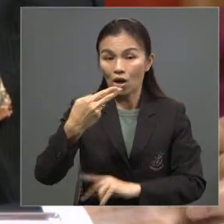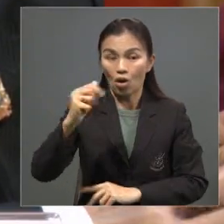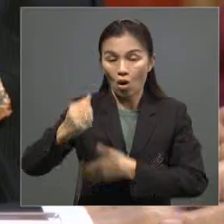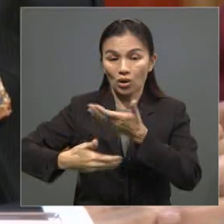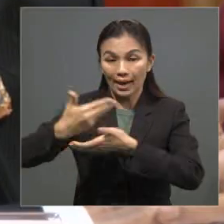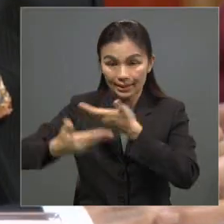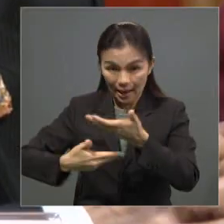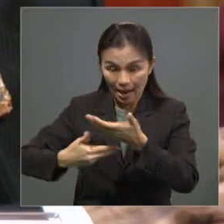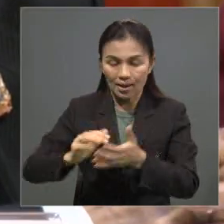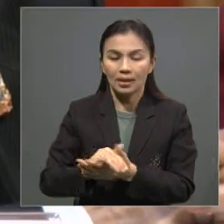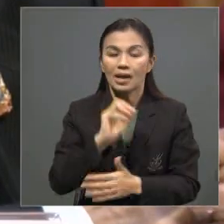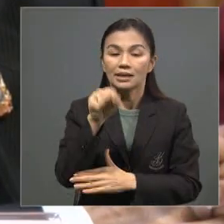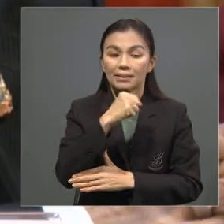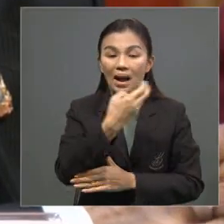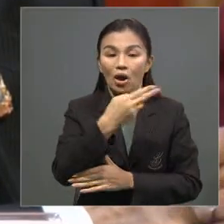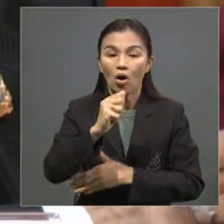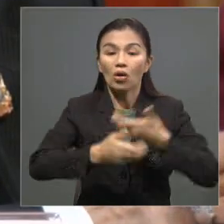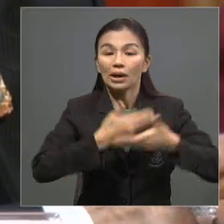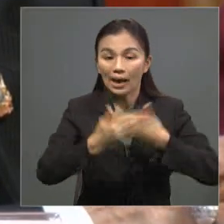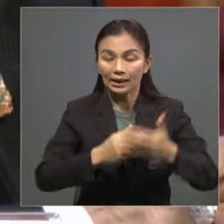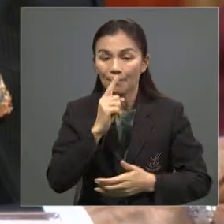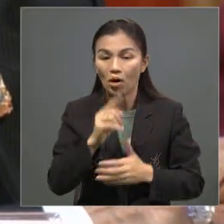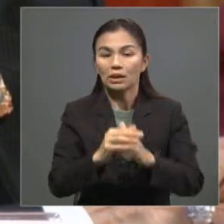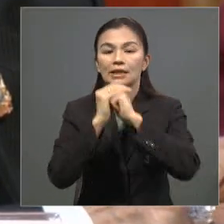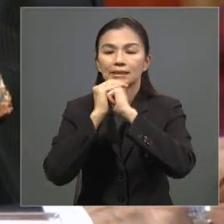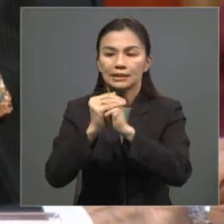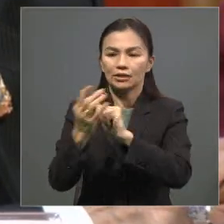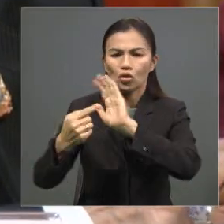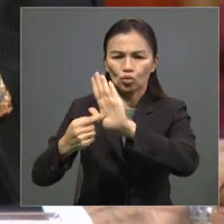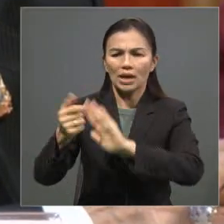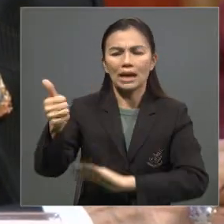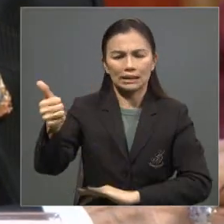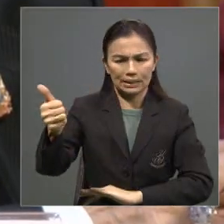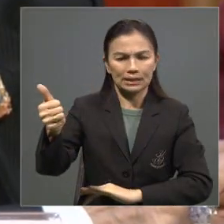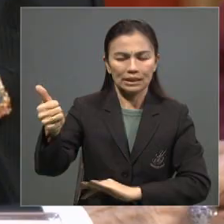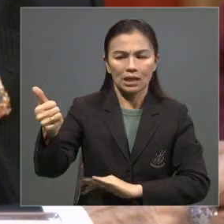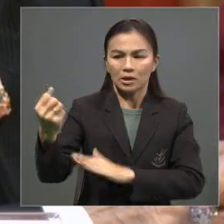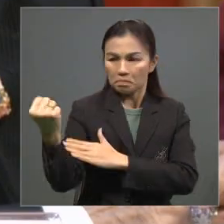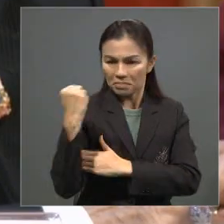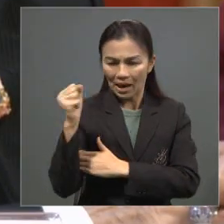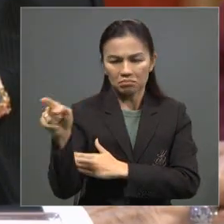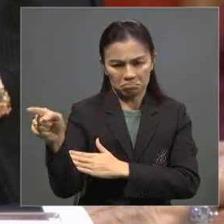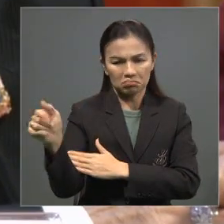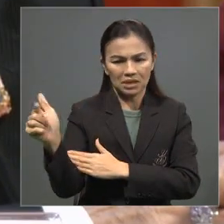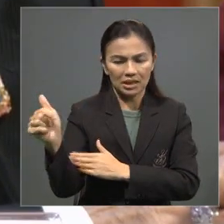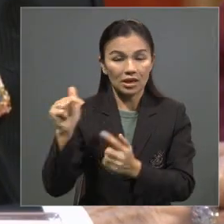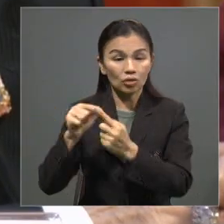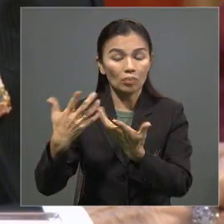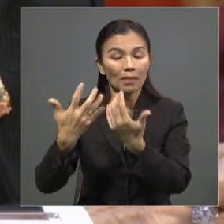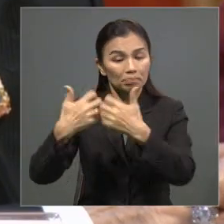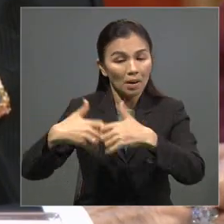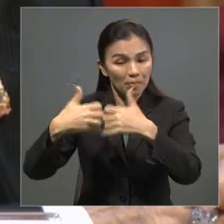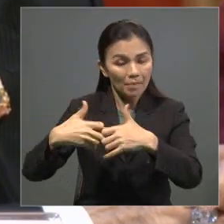และสภาหอการค้าแห่งประเทศไทยบอกว่าจีนเป็นต้นแบบที่ดีนะครับในการสร้างความเข้มแข็งให้กับภาคการผลิตและ